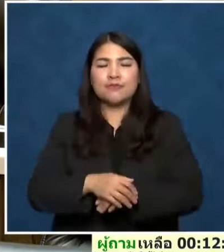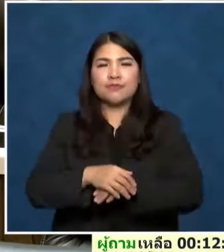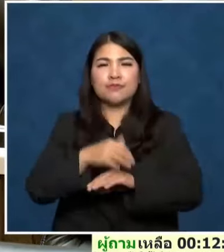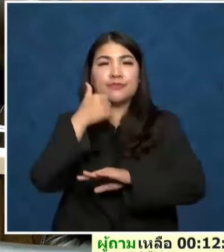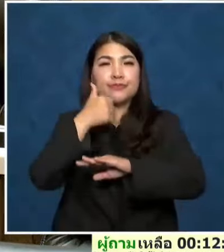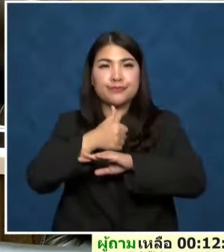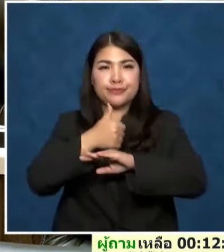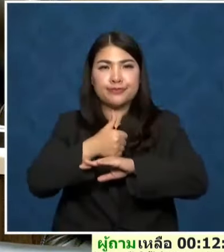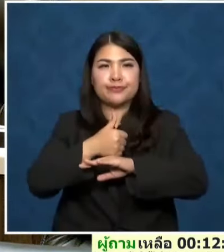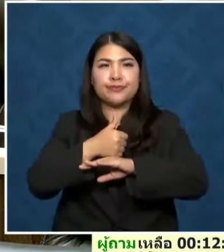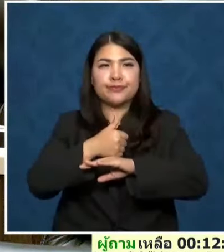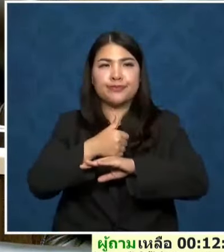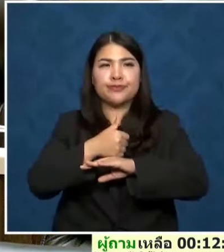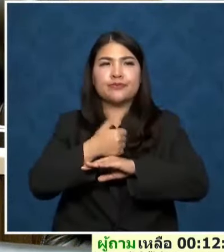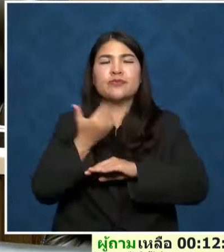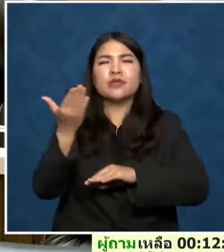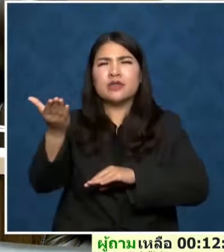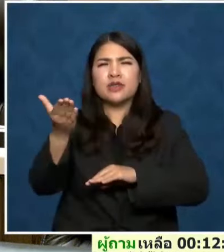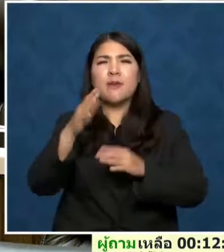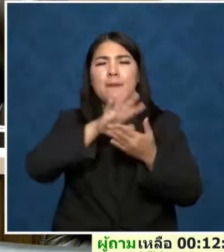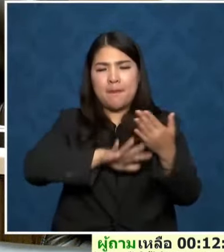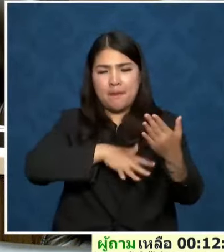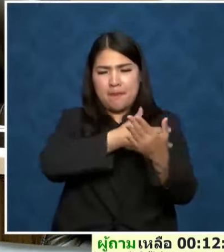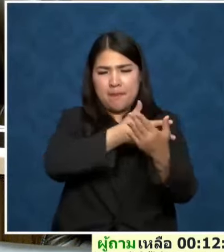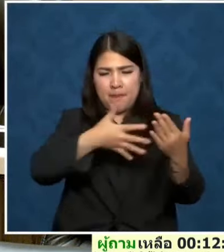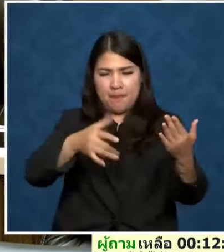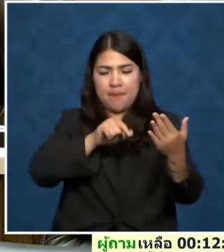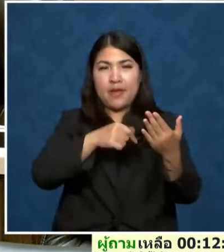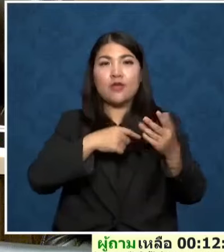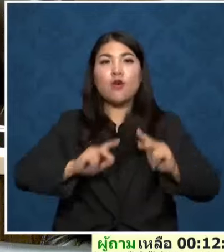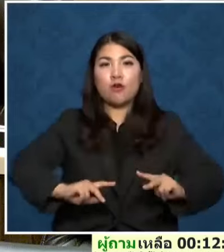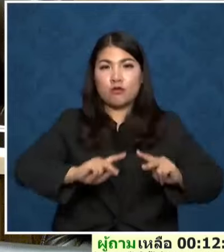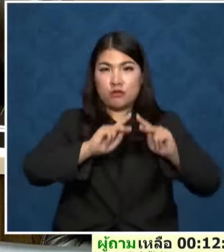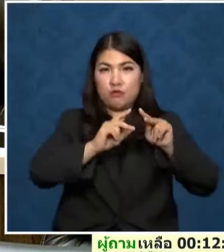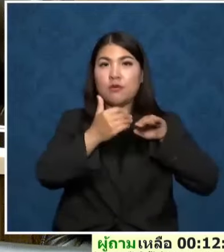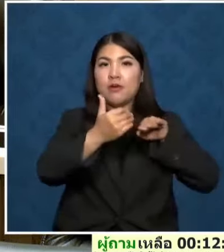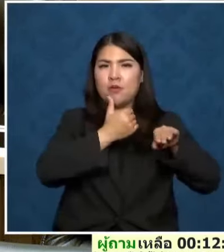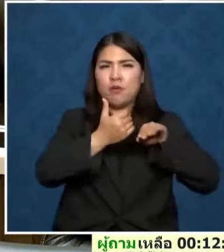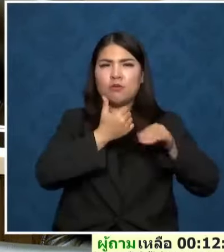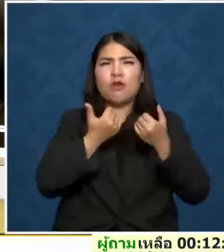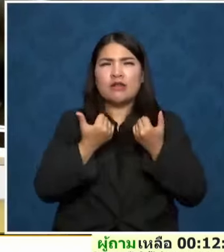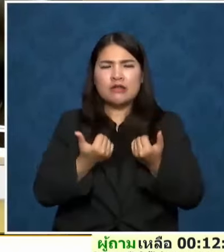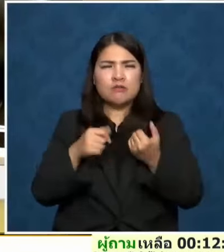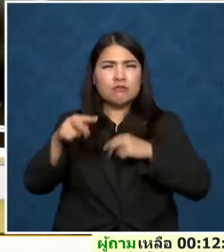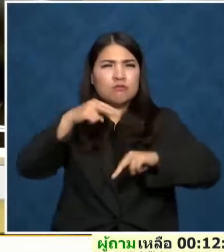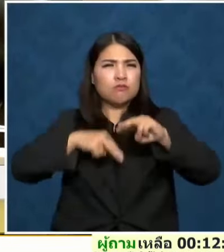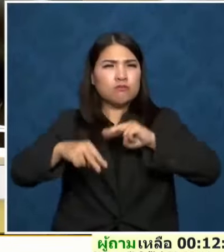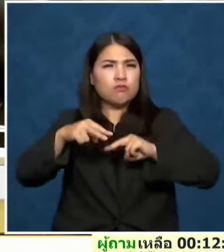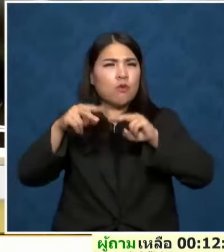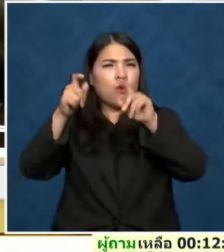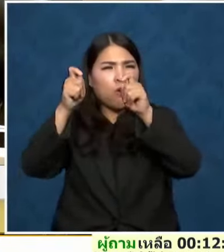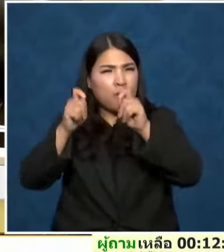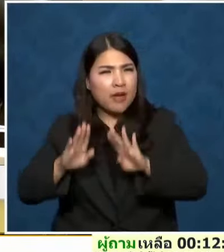ับ ซึงในแผนของกลมทงหลวง กระส่วงความนาคม จะเดิมนำเดินการศึกษาสำรวจออกแ